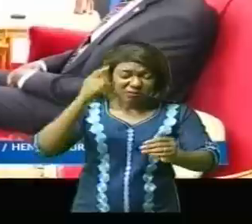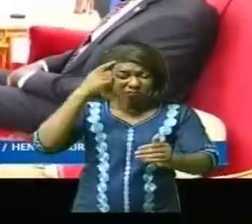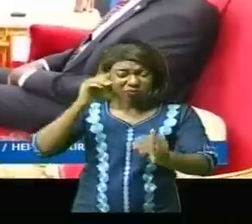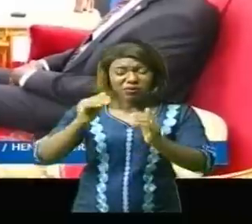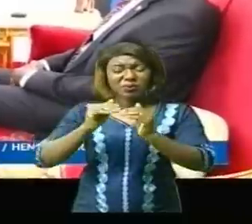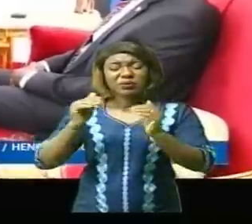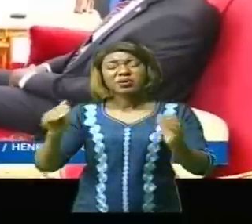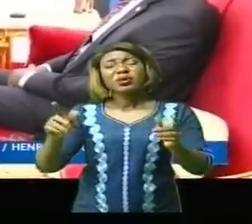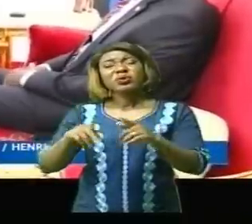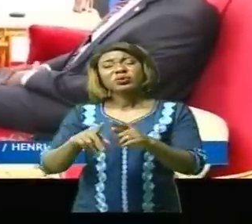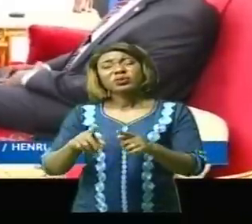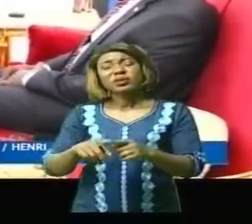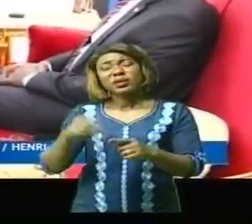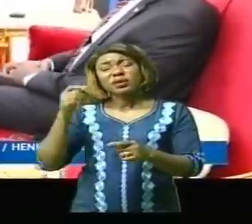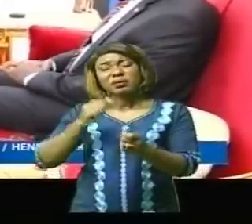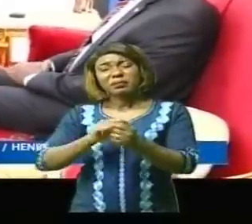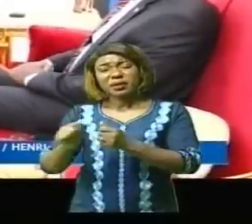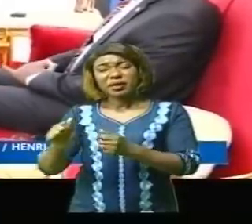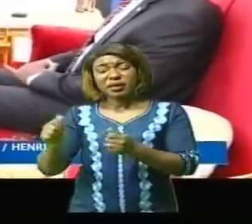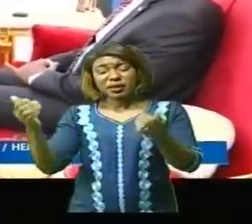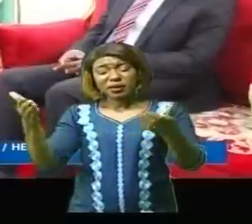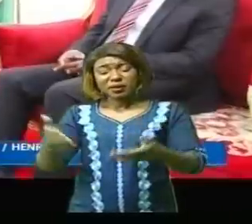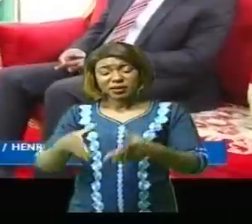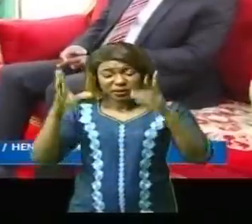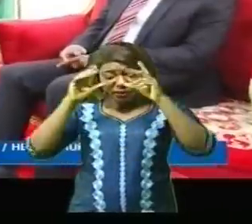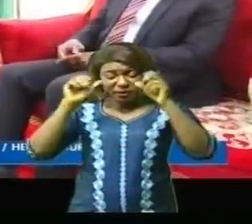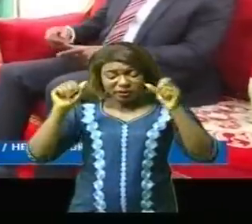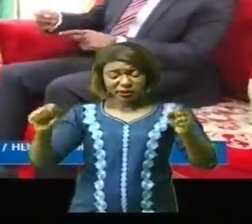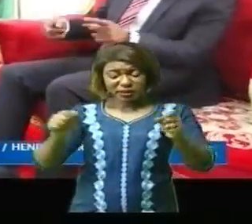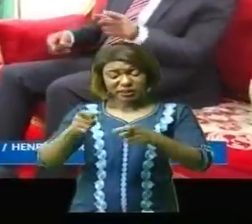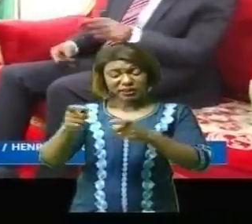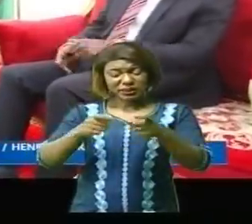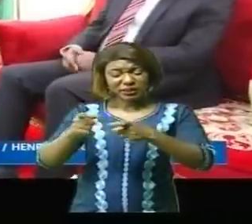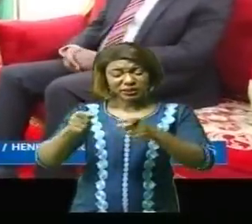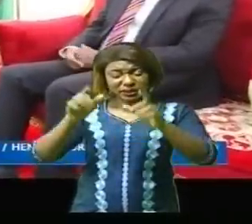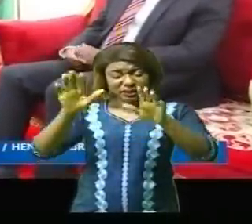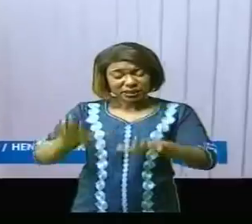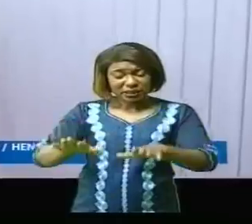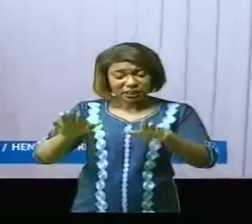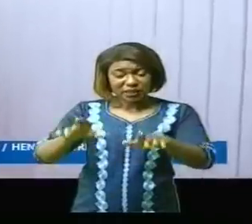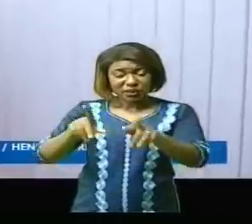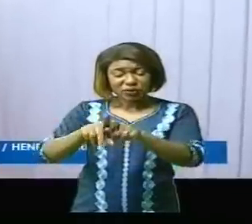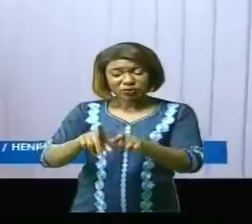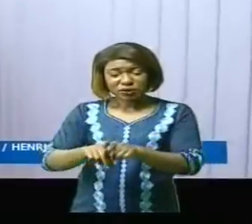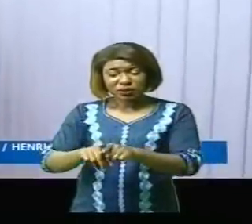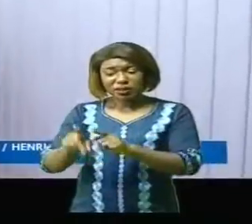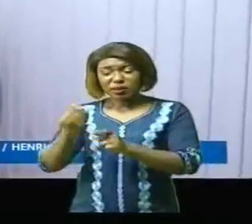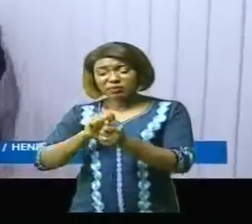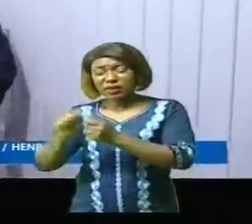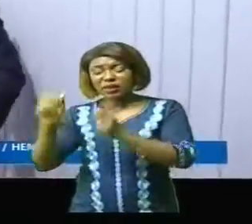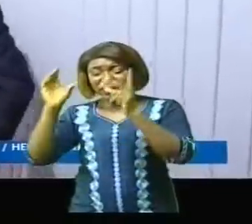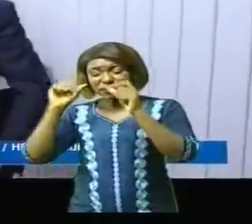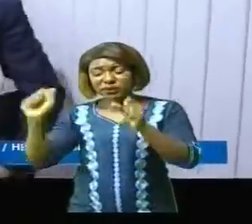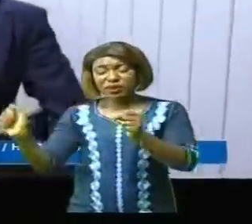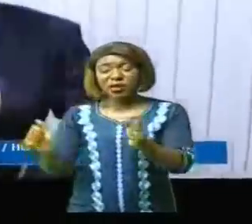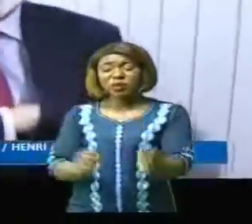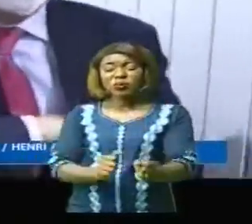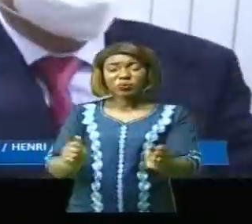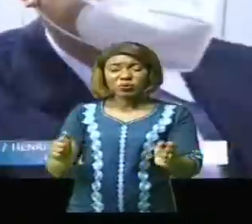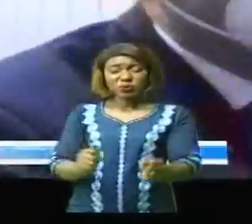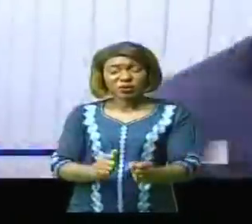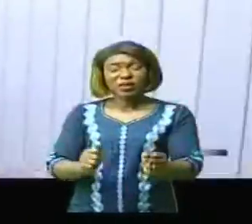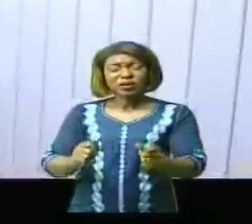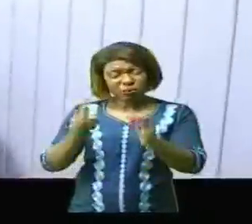de Nairobi sous la présidence du président Uhuru Kenyatta et la médiation par le président angolais